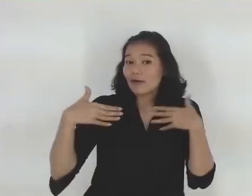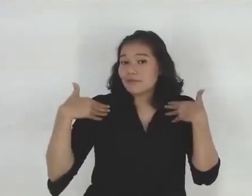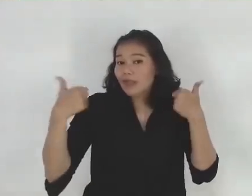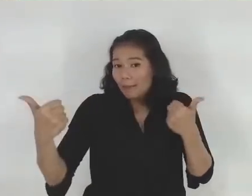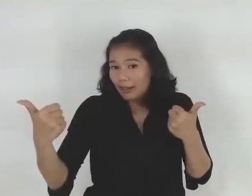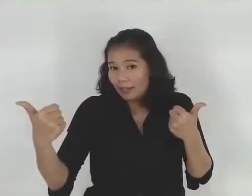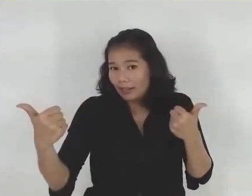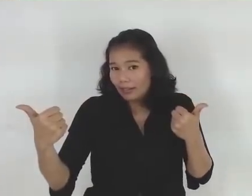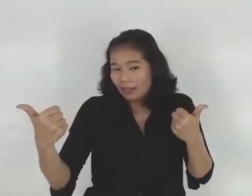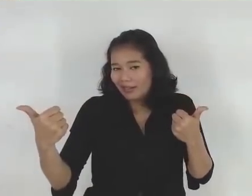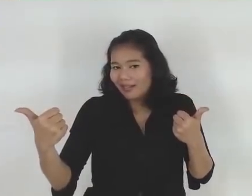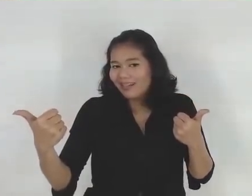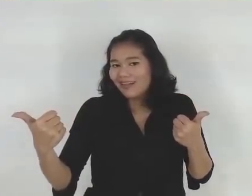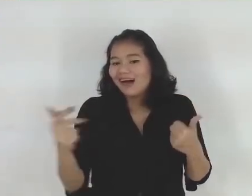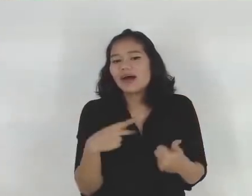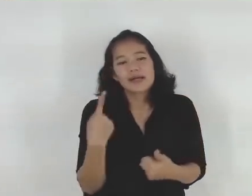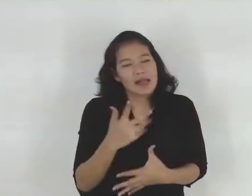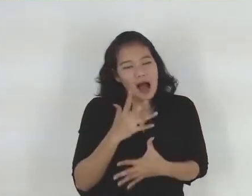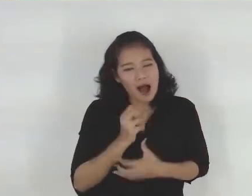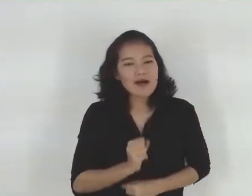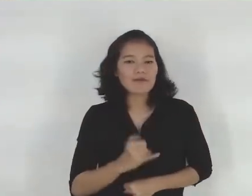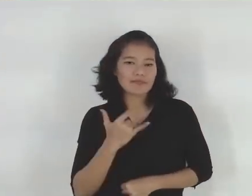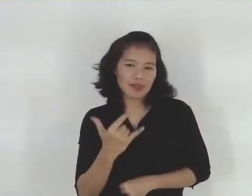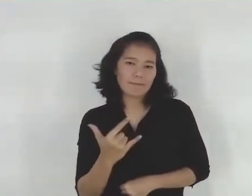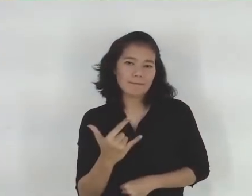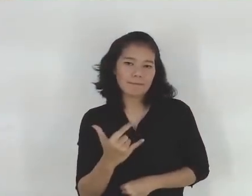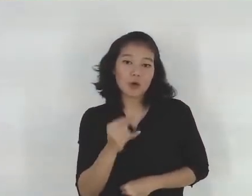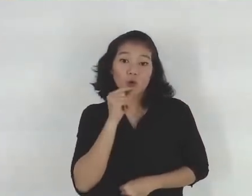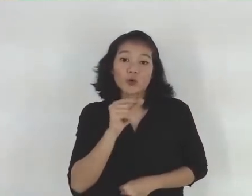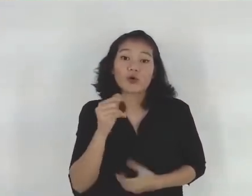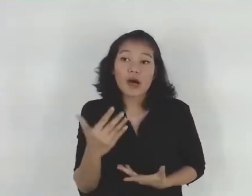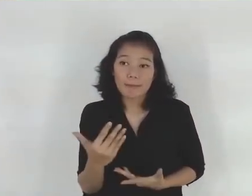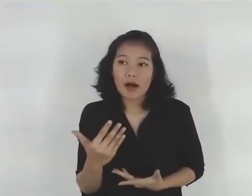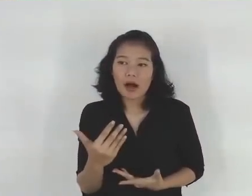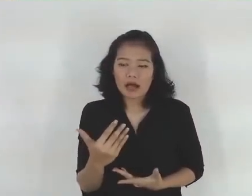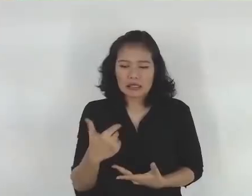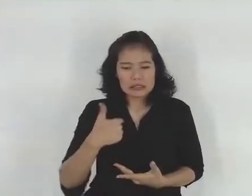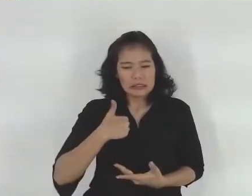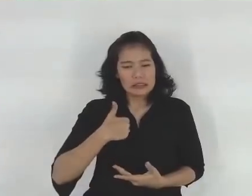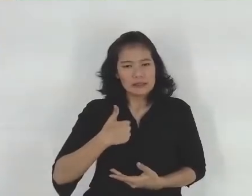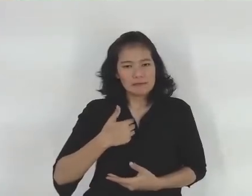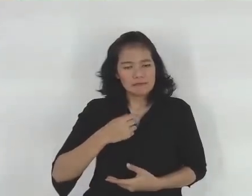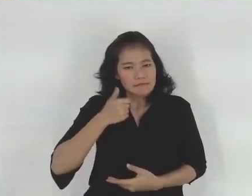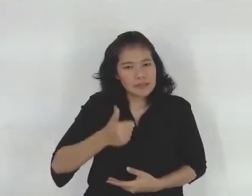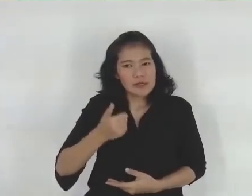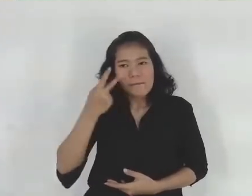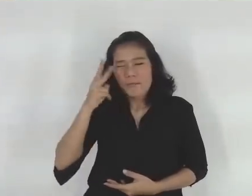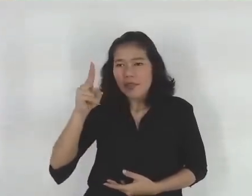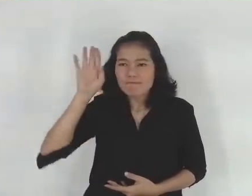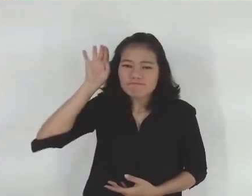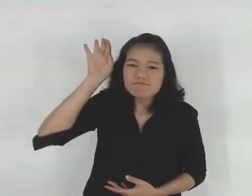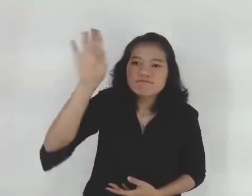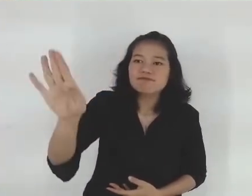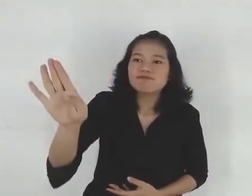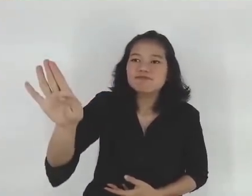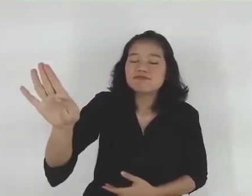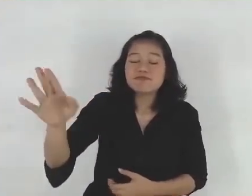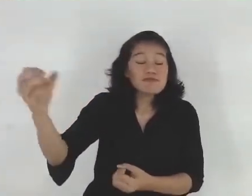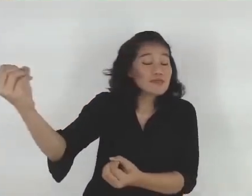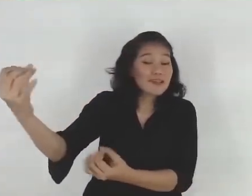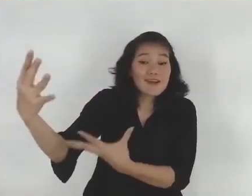menjadi harapan kita untuk dimampukan melihat masa depan yang